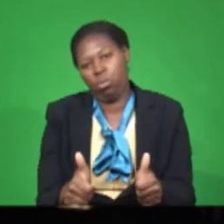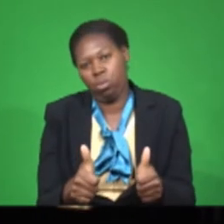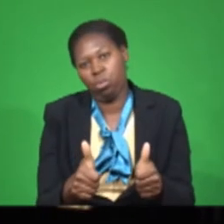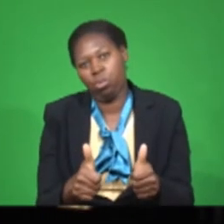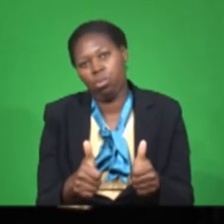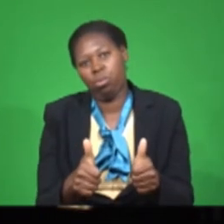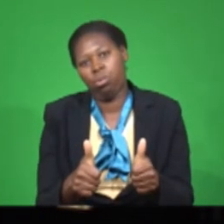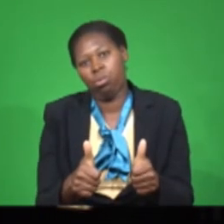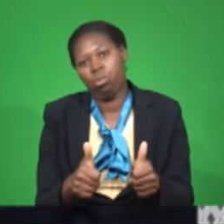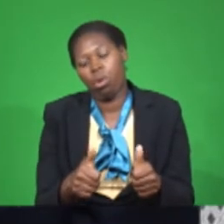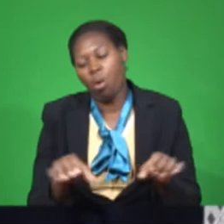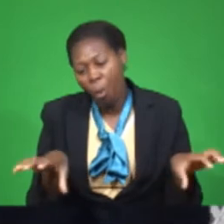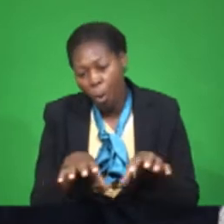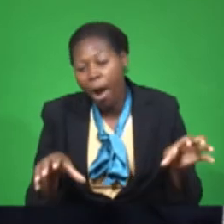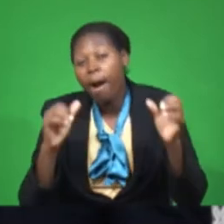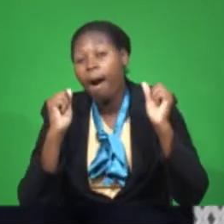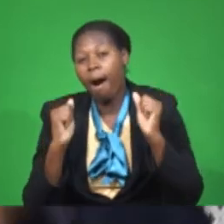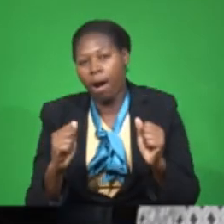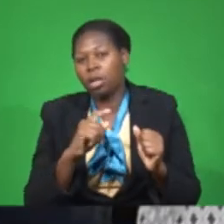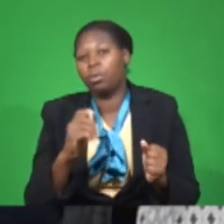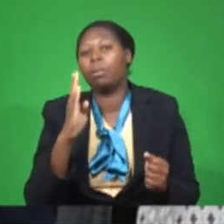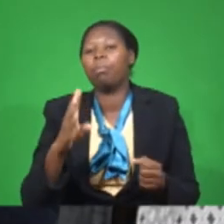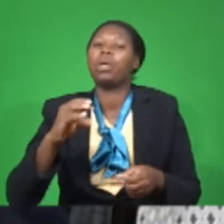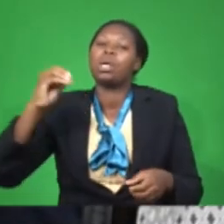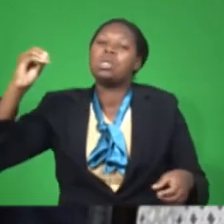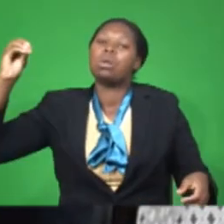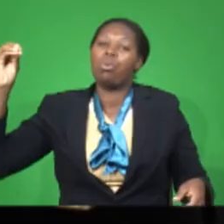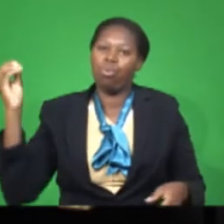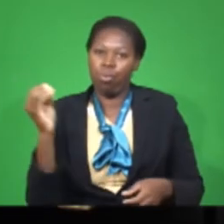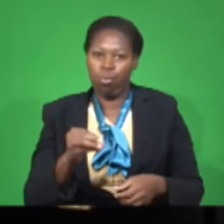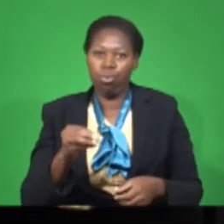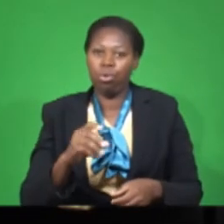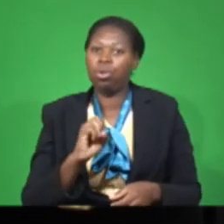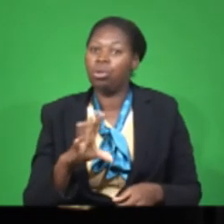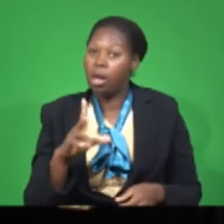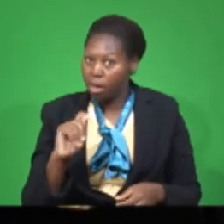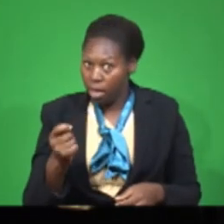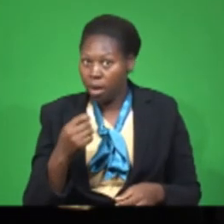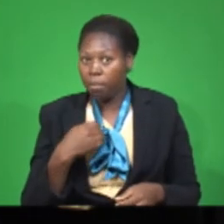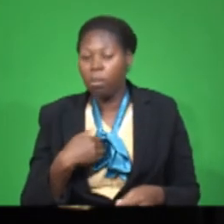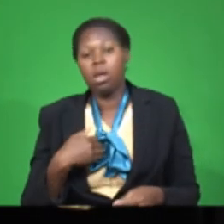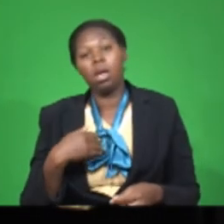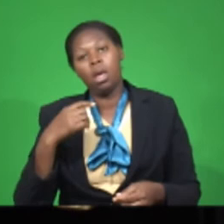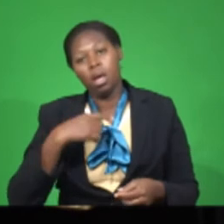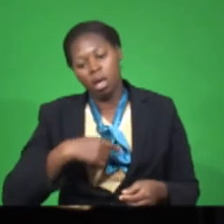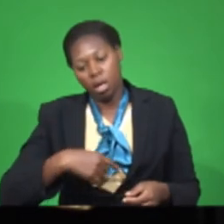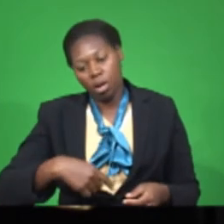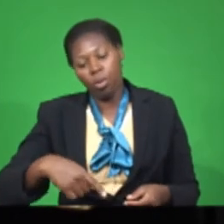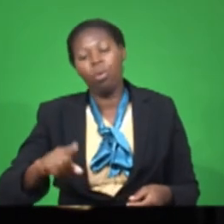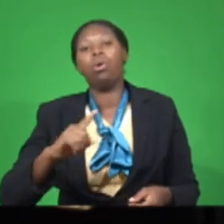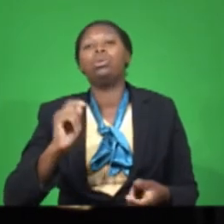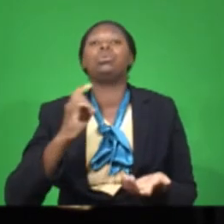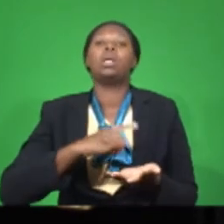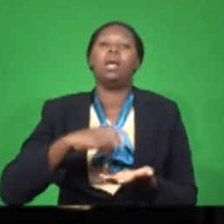effort ndokunosvika bedza ndoda kunosvika bedza kunzi kuti ndisvike ndichibate handitozvoona saka ndoshungu dzinofanira